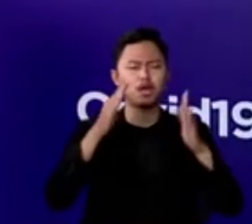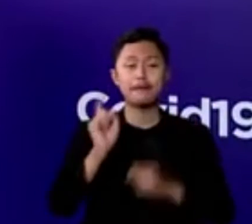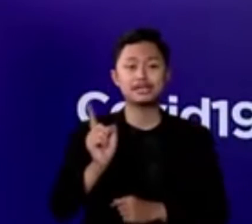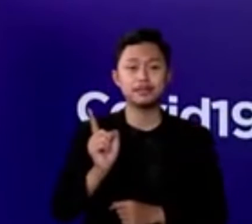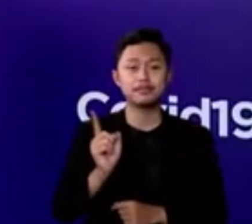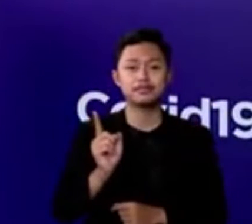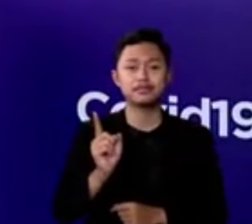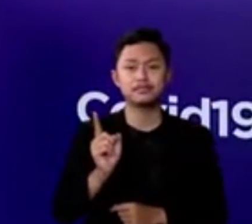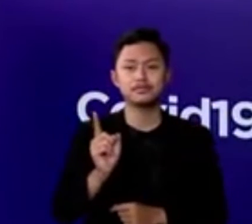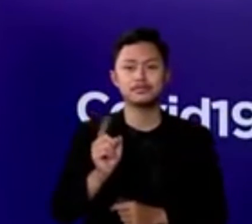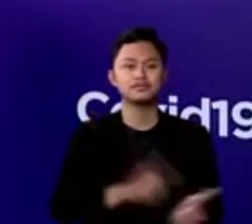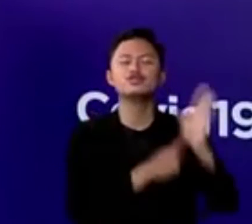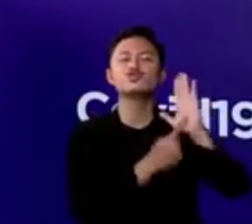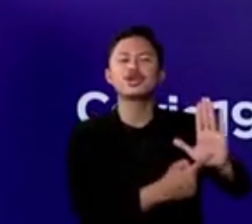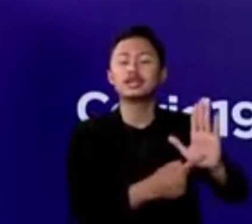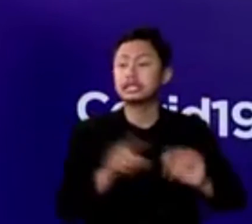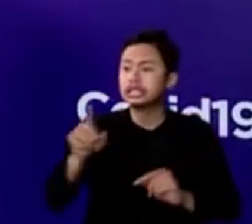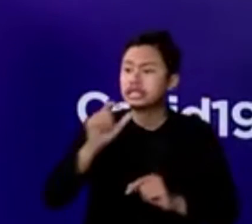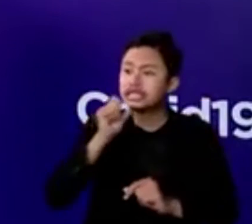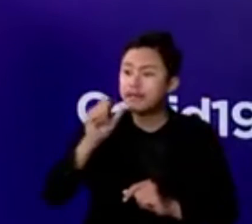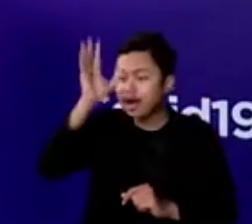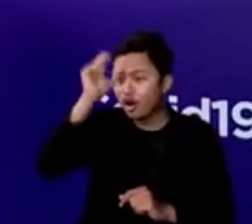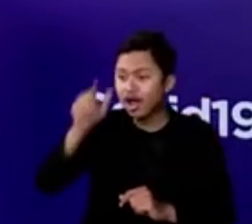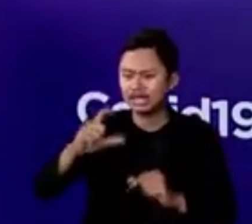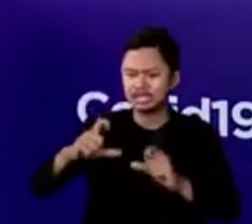ini yang sedang bukan calo Haha